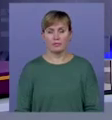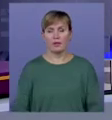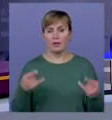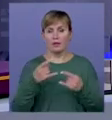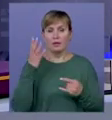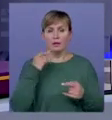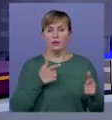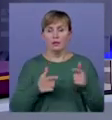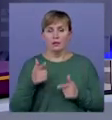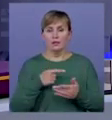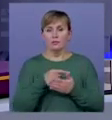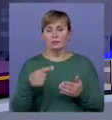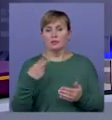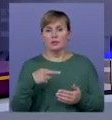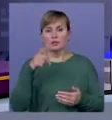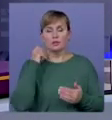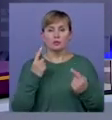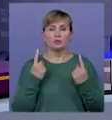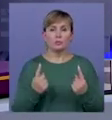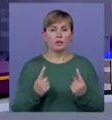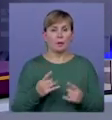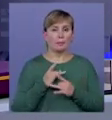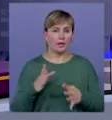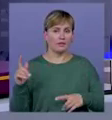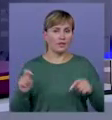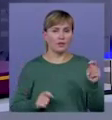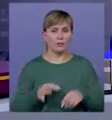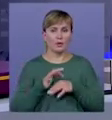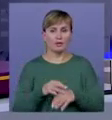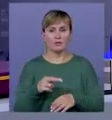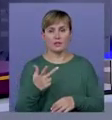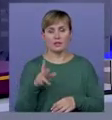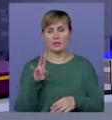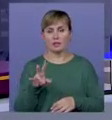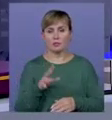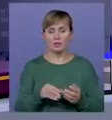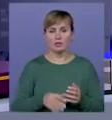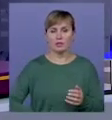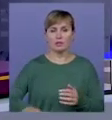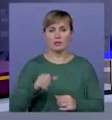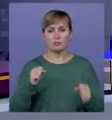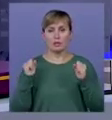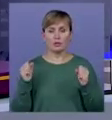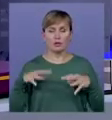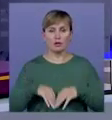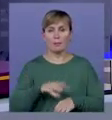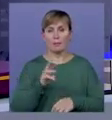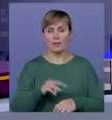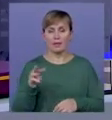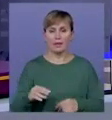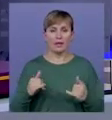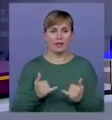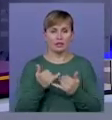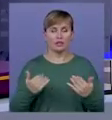Телеканал «Алматы» готовится отметить 20-летний юбилей. Праздничный фестиваль пройдет 23 ноября на территории спортивного комплекса «Медео».